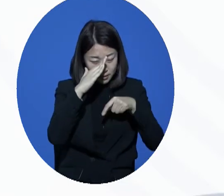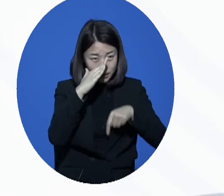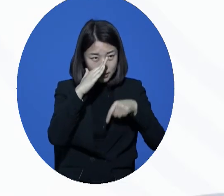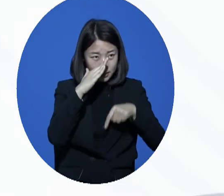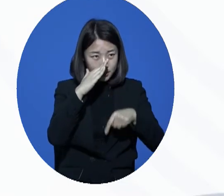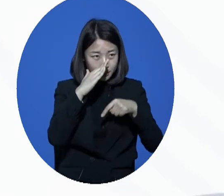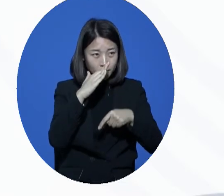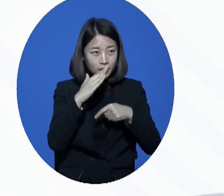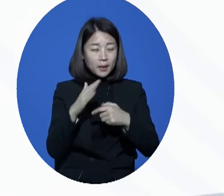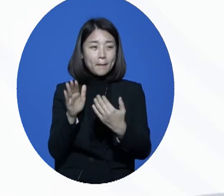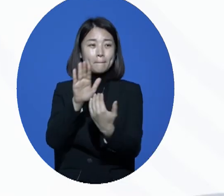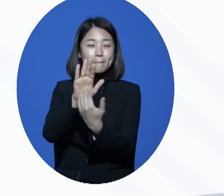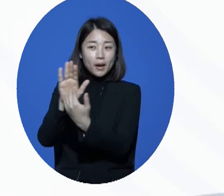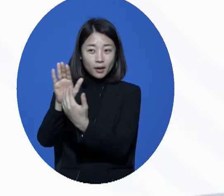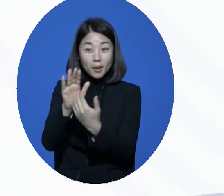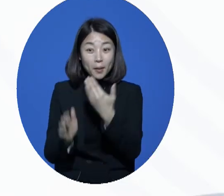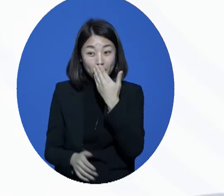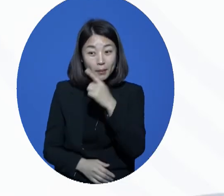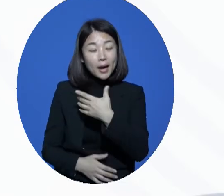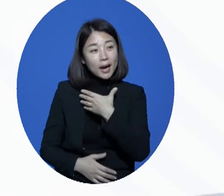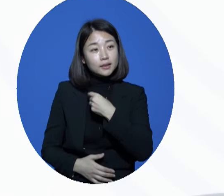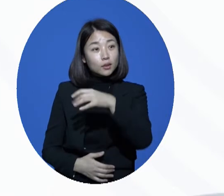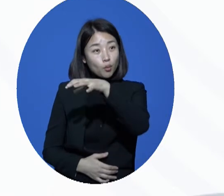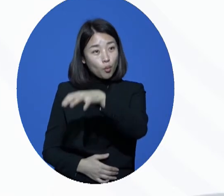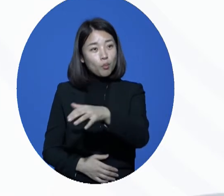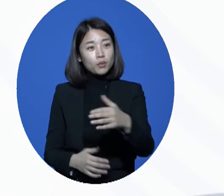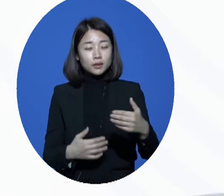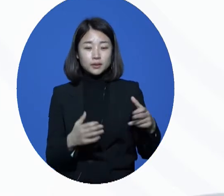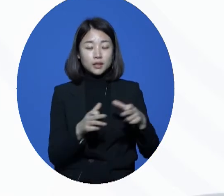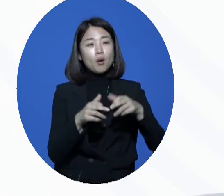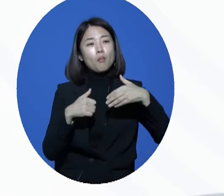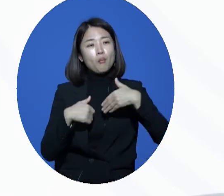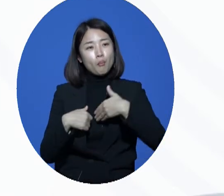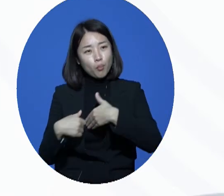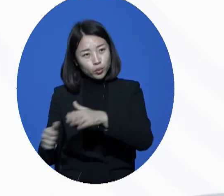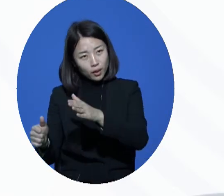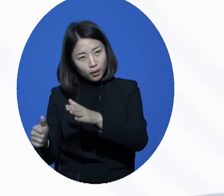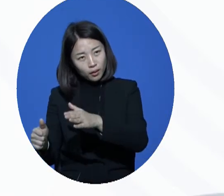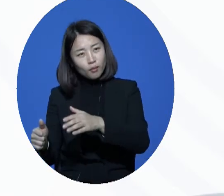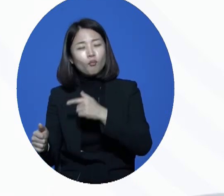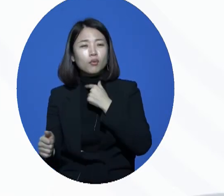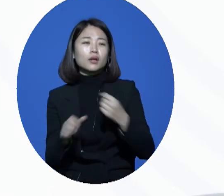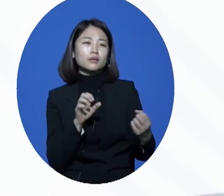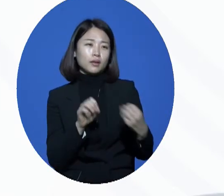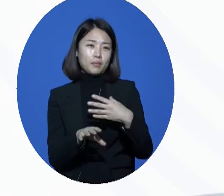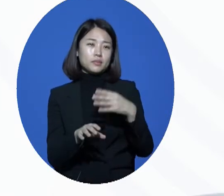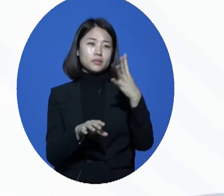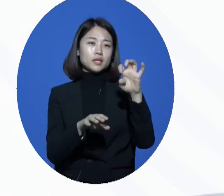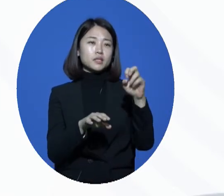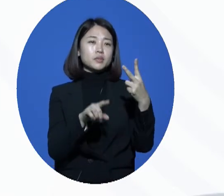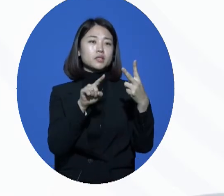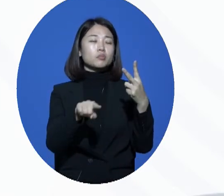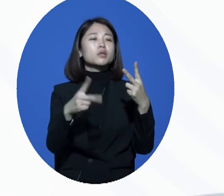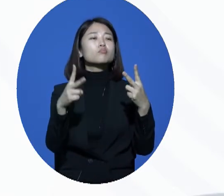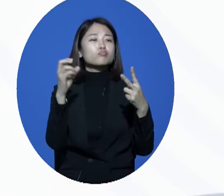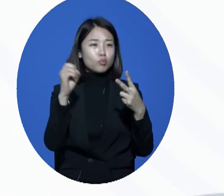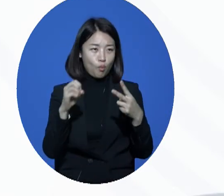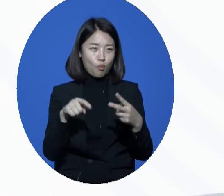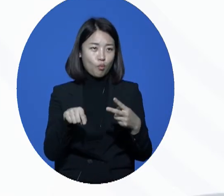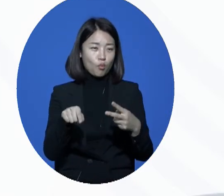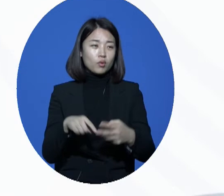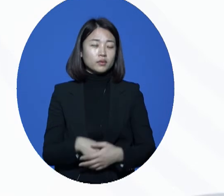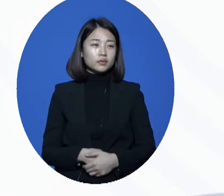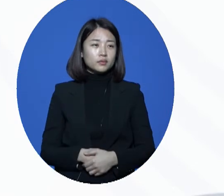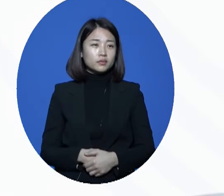된 안전한 장소에서 개별 혹은 소수 교육 돌봄 지원이 절실히 필요하다라고 응답을 해주셨고요. 이런 거 내용을